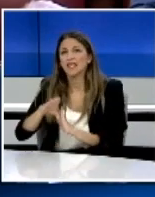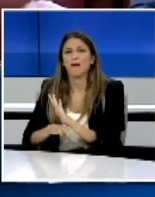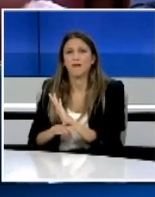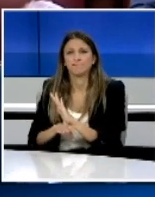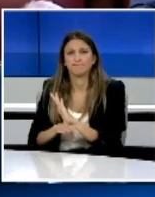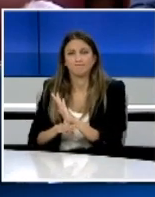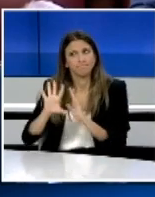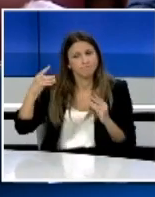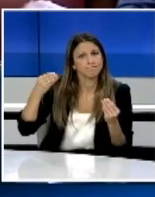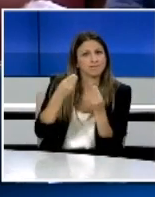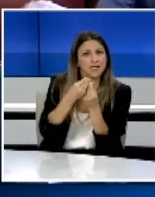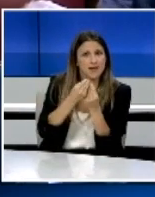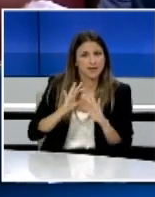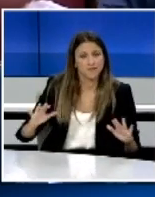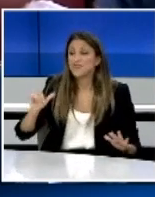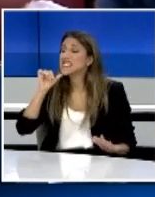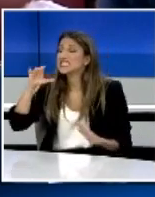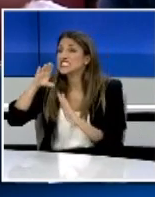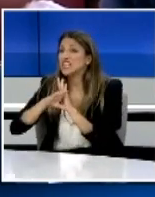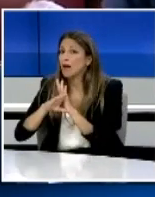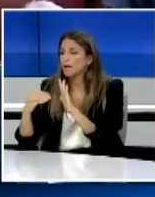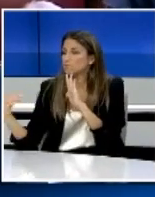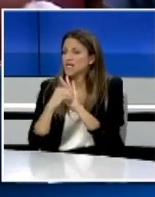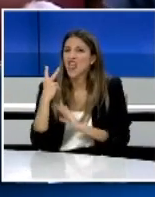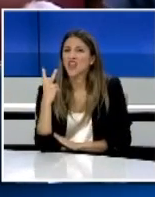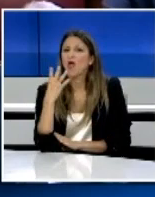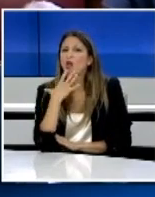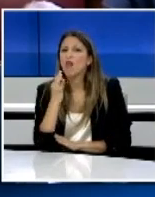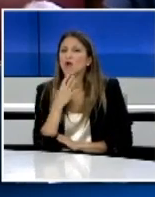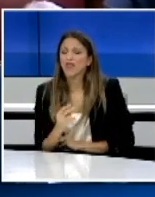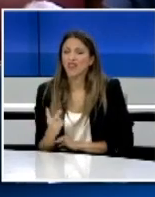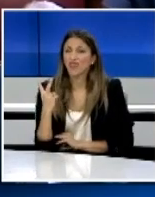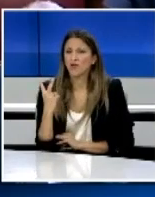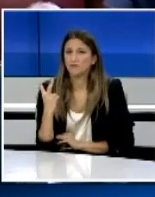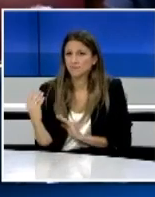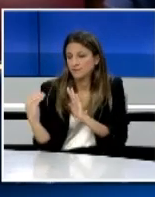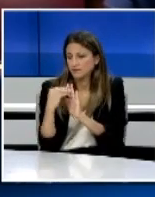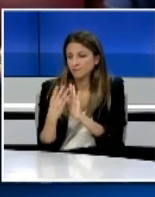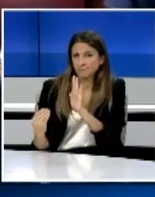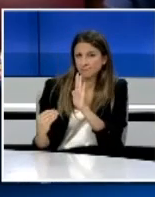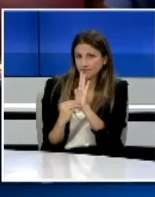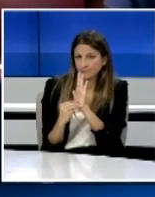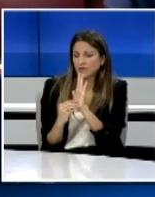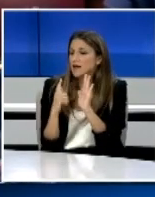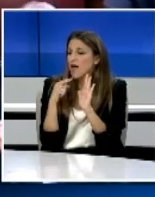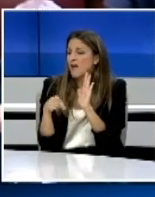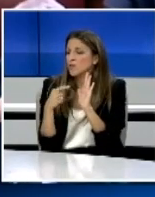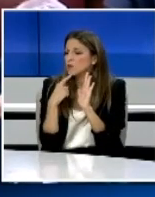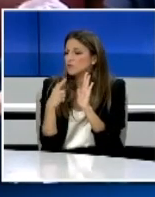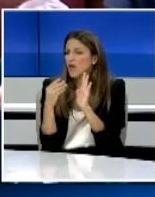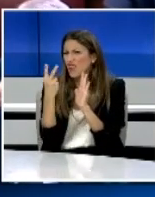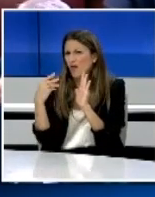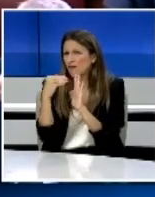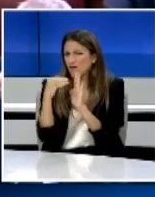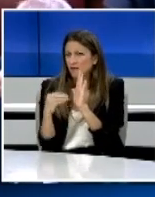Σύνταγμα προβλέπει 2 λόγους για τους οποίους μπορεί να μπαίνει σε ρύθμιση, να περιορίζεται το